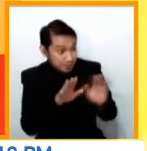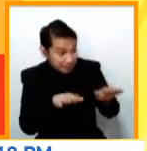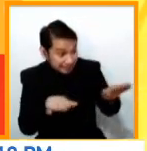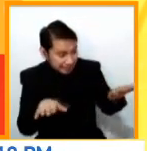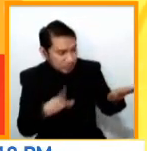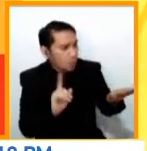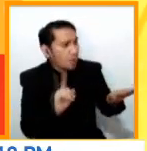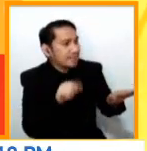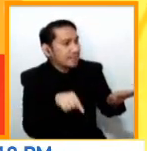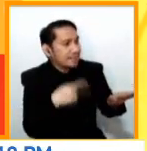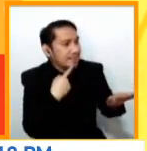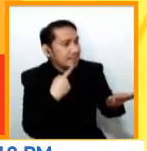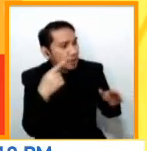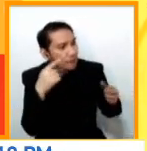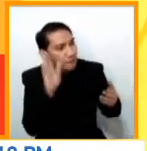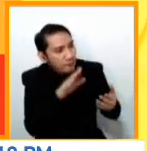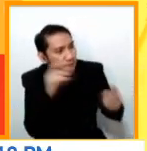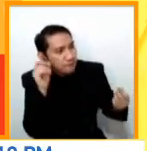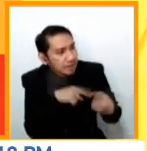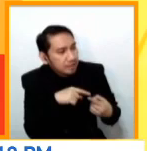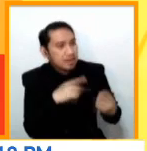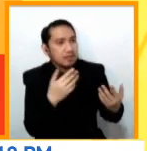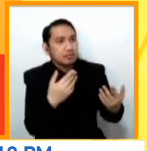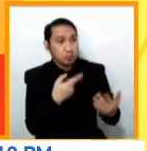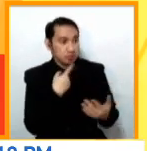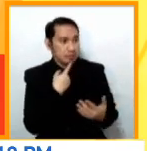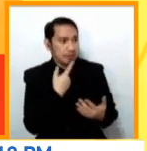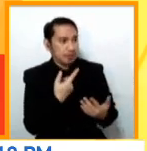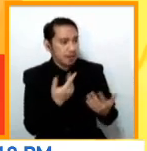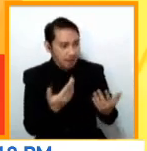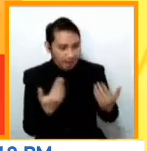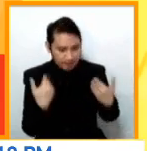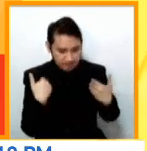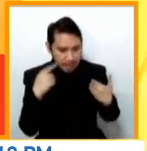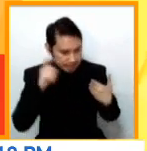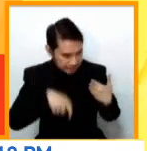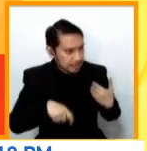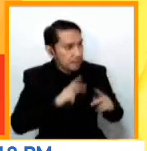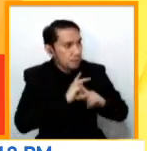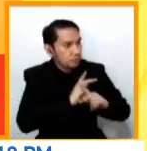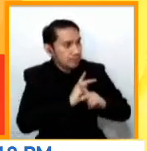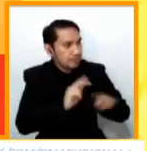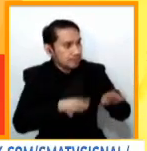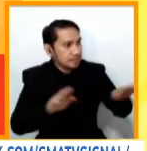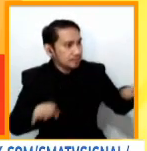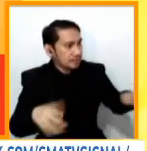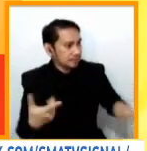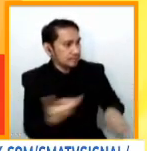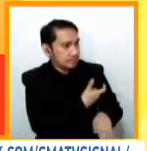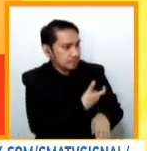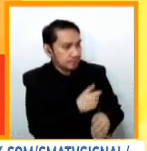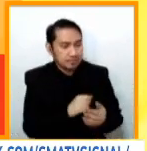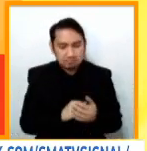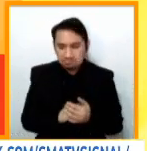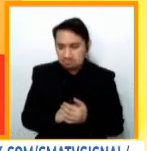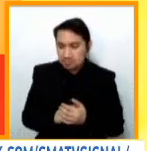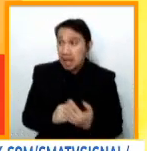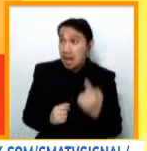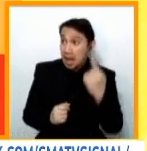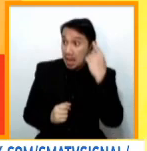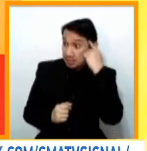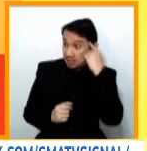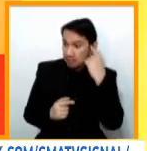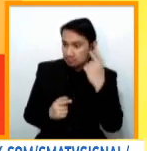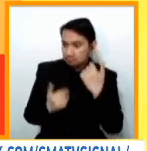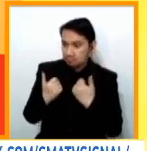may mga sinasabi na kailangan na hurugain para sa protection din ng mga bata. I think kung ayon yung susundan na nangyayari